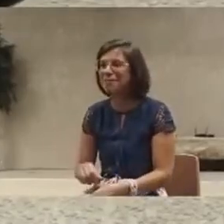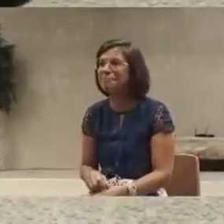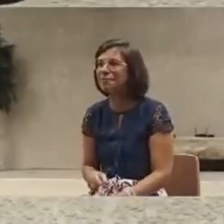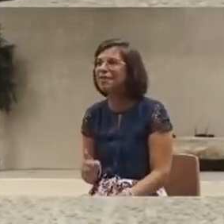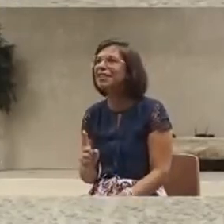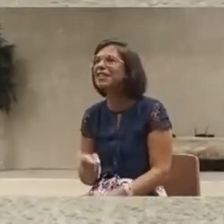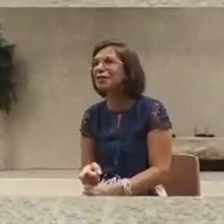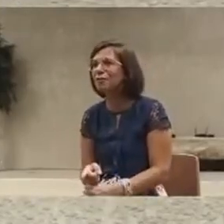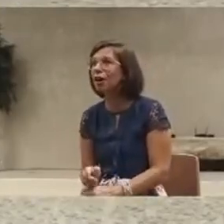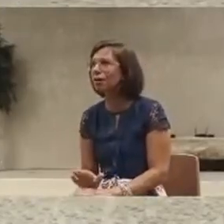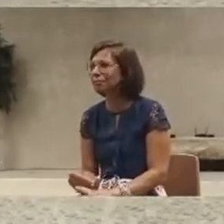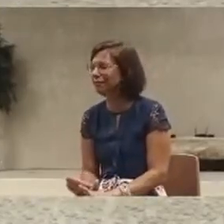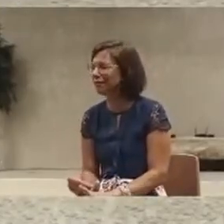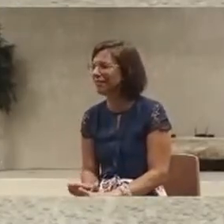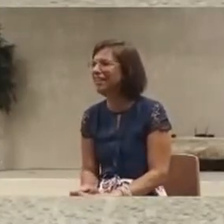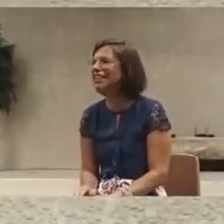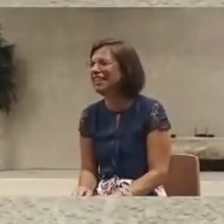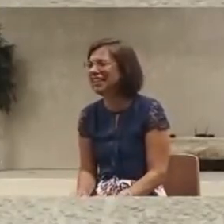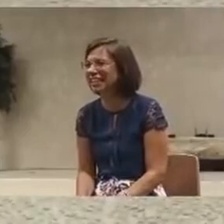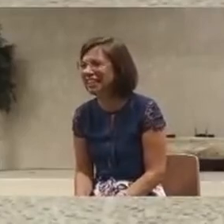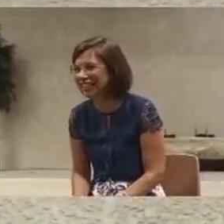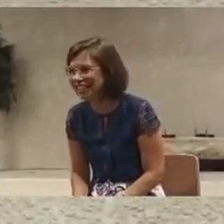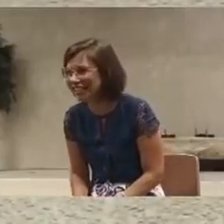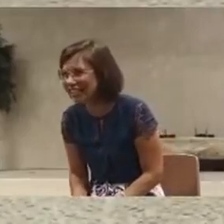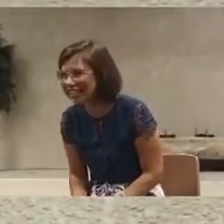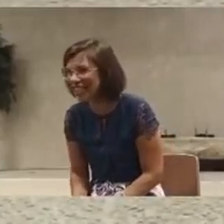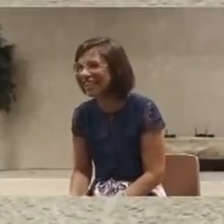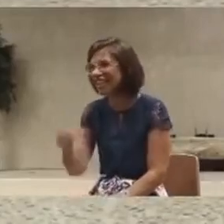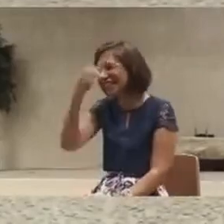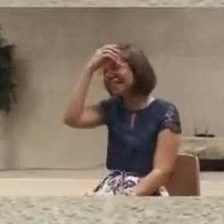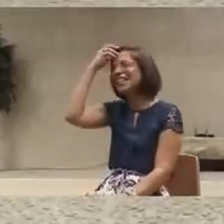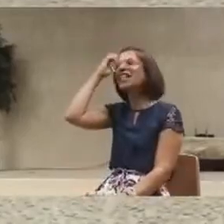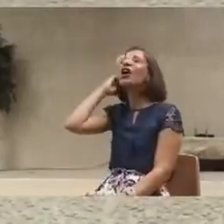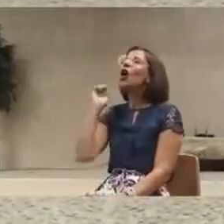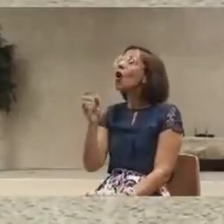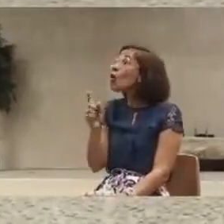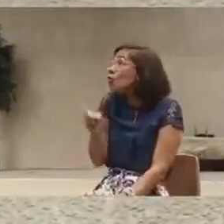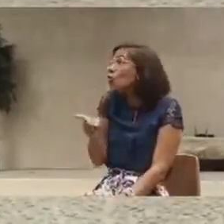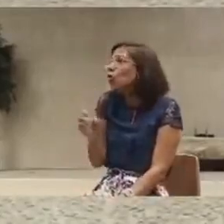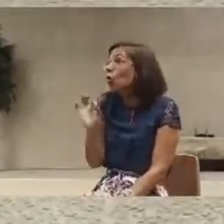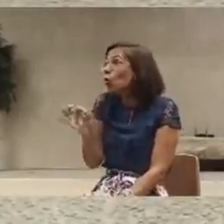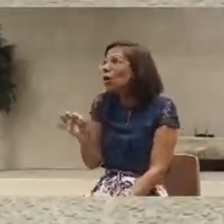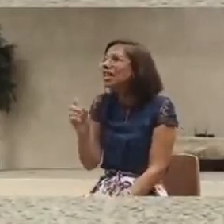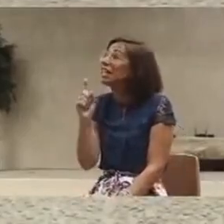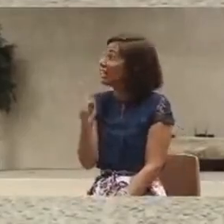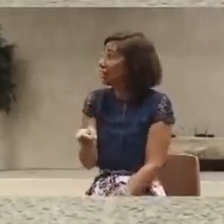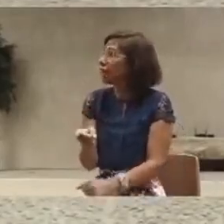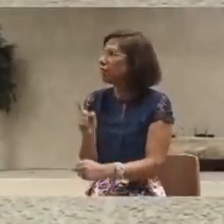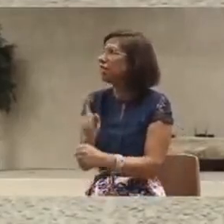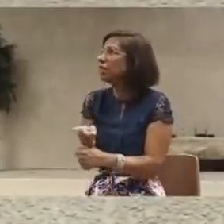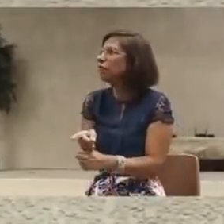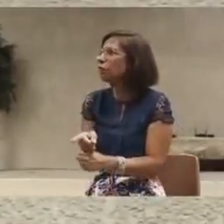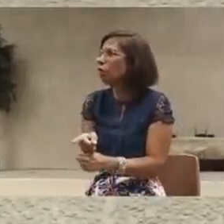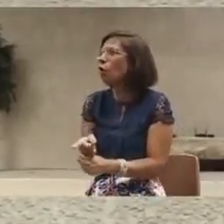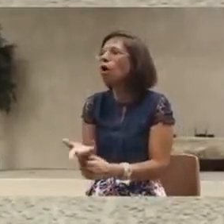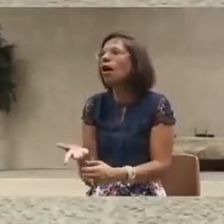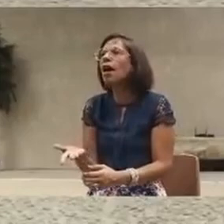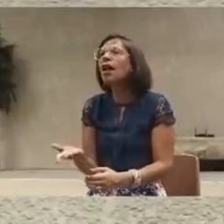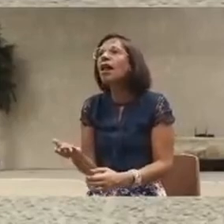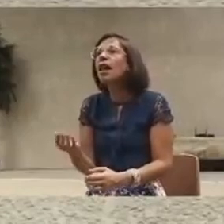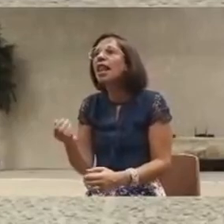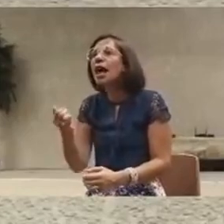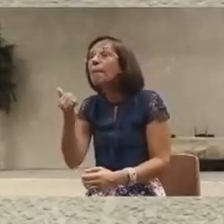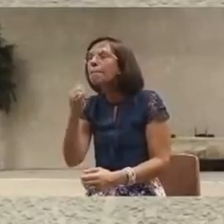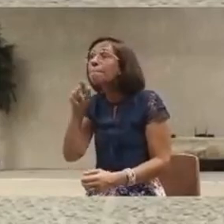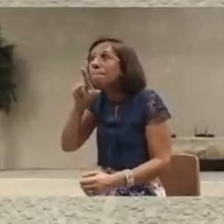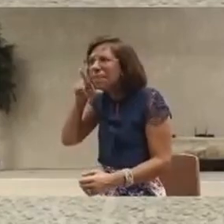persévérons. Sans cette persévérance, nous ne pouvons pas forcément y goûter. Et merci Seigneur de ce que Dieu